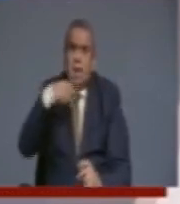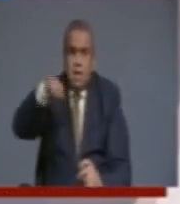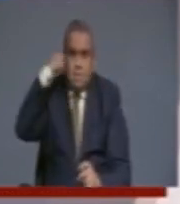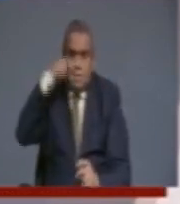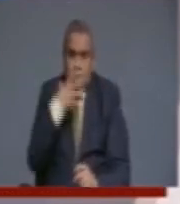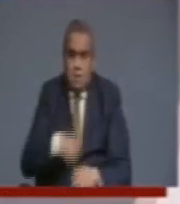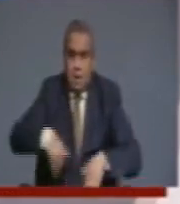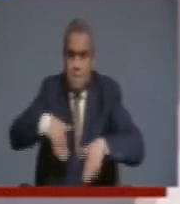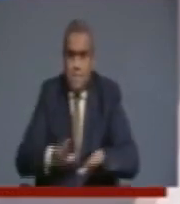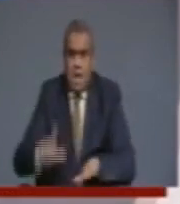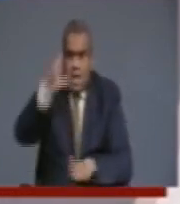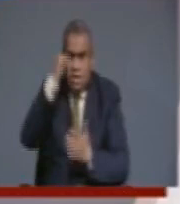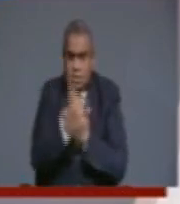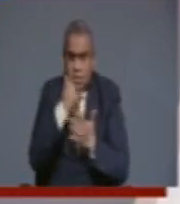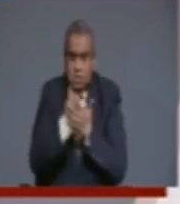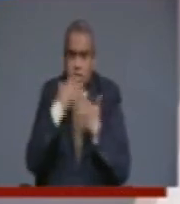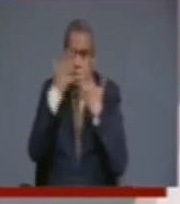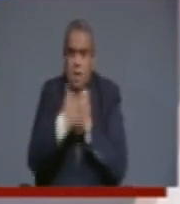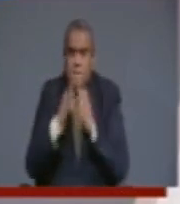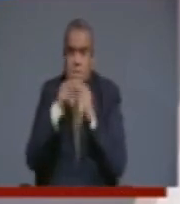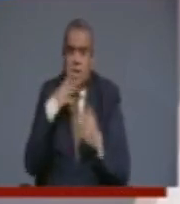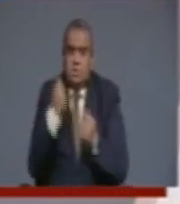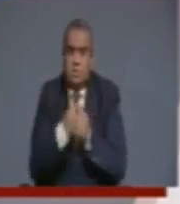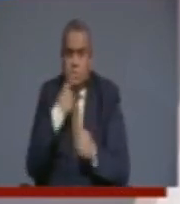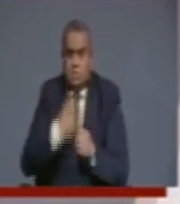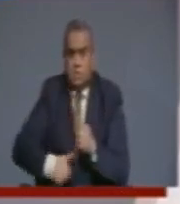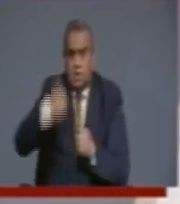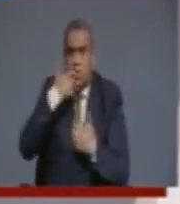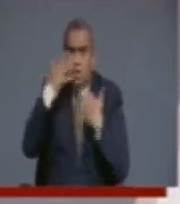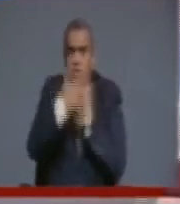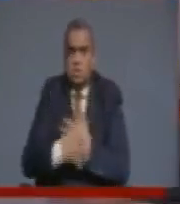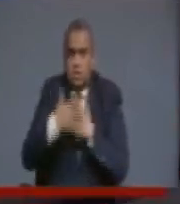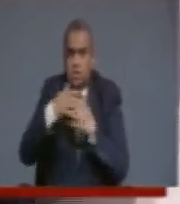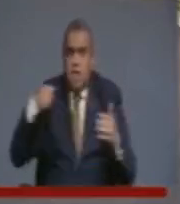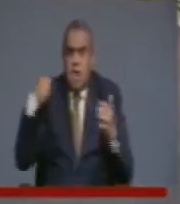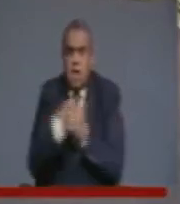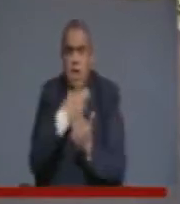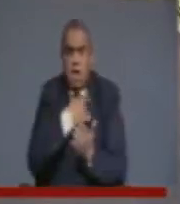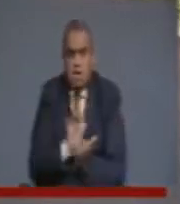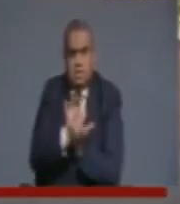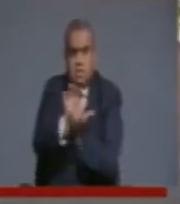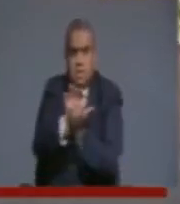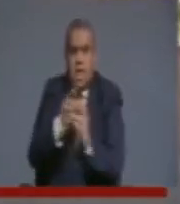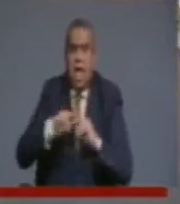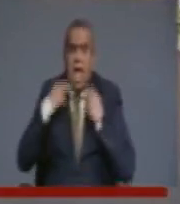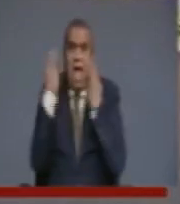إدارة الشركة المصرية للتعدين لحصول الشركة على المركز الأول على مستوى العالم